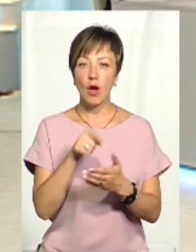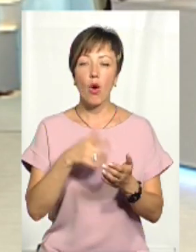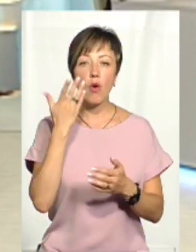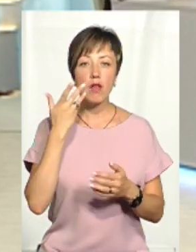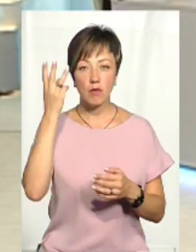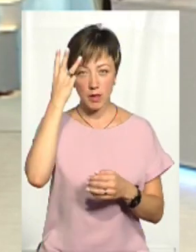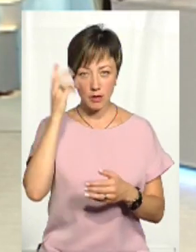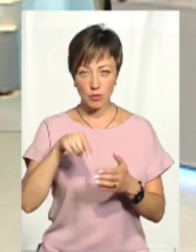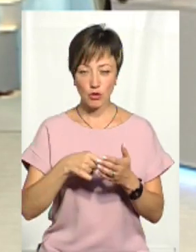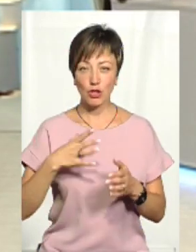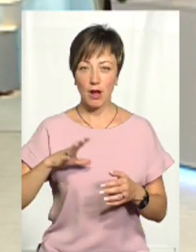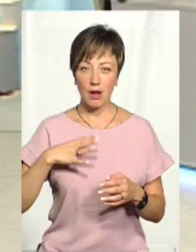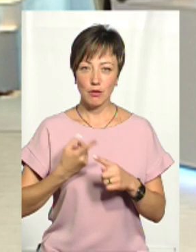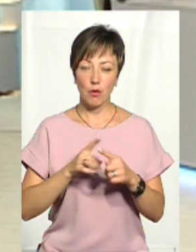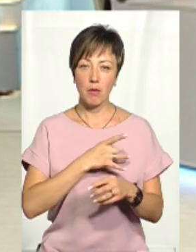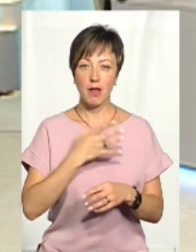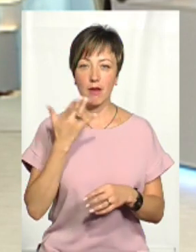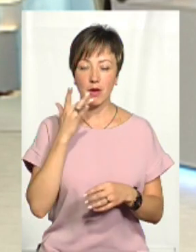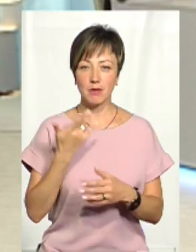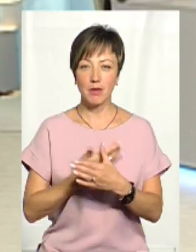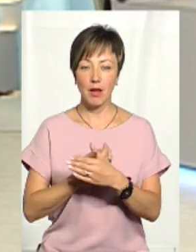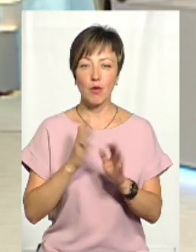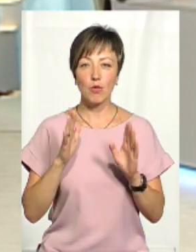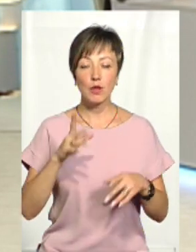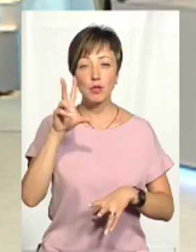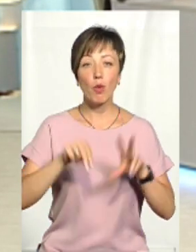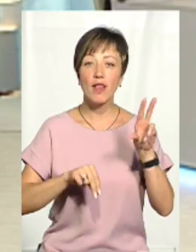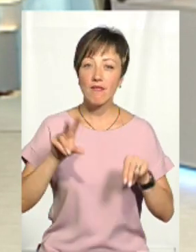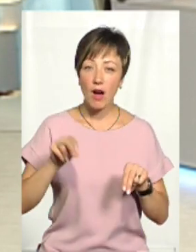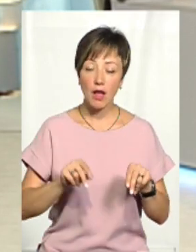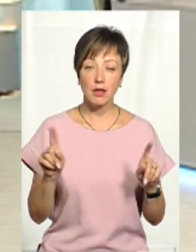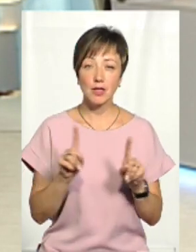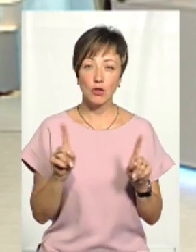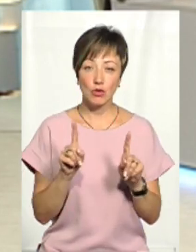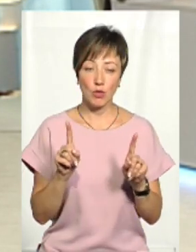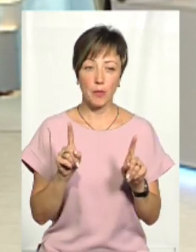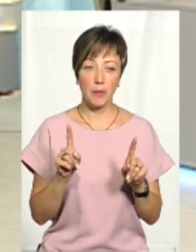зрештою в Хмельницькому чекати цього білого американського металика? Ми будемо сподіватися, що